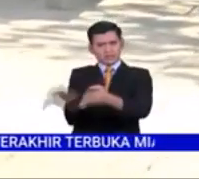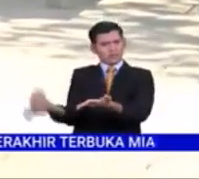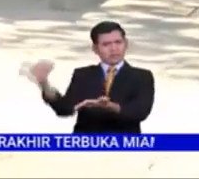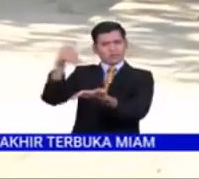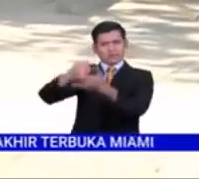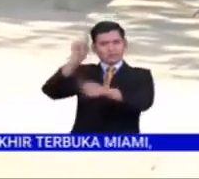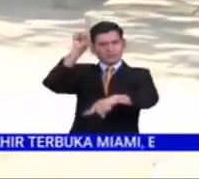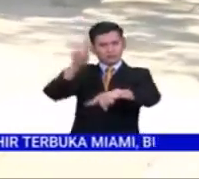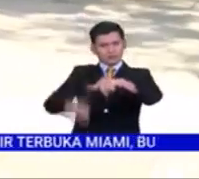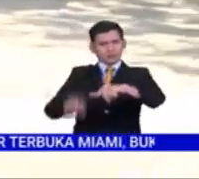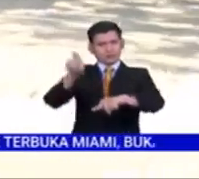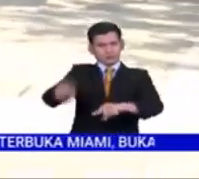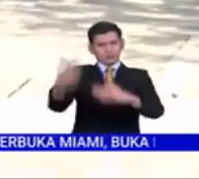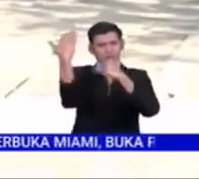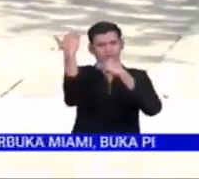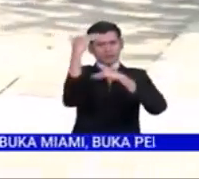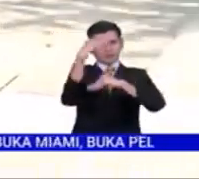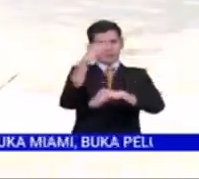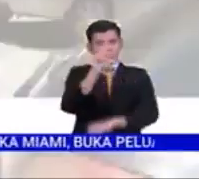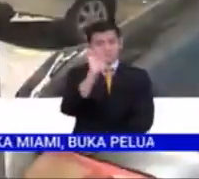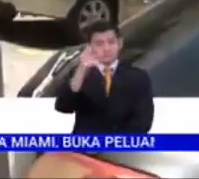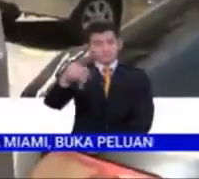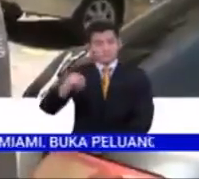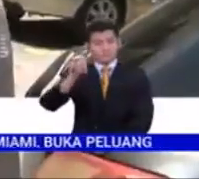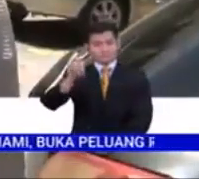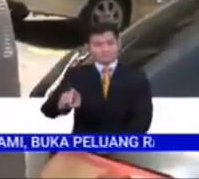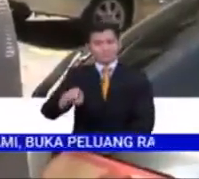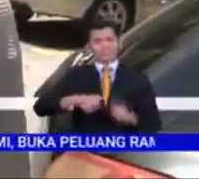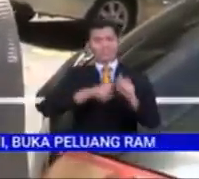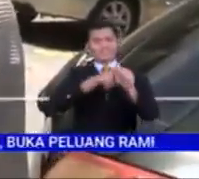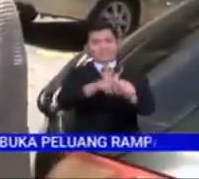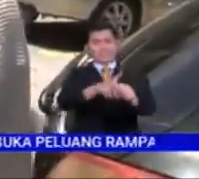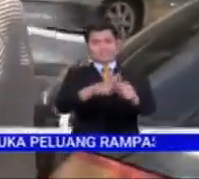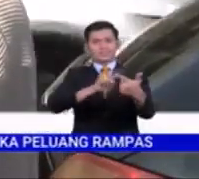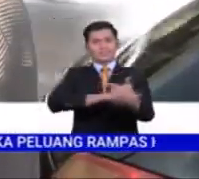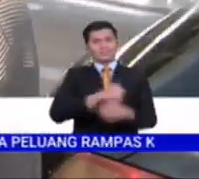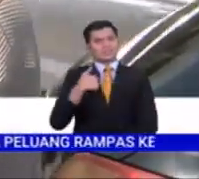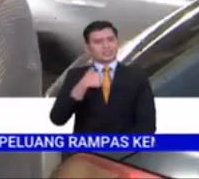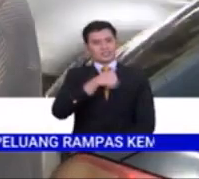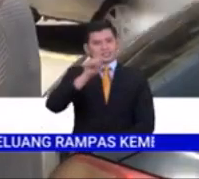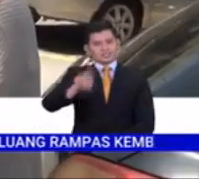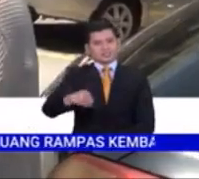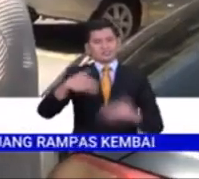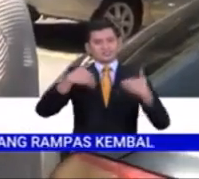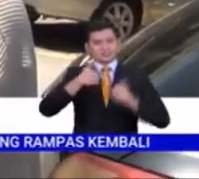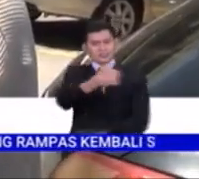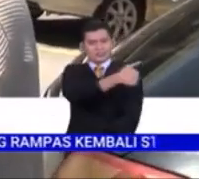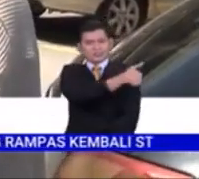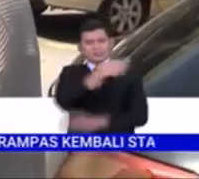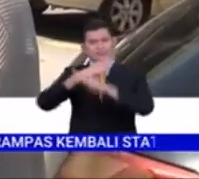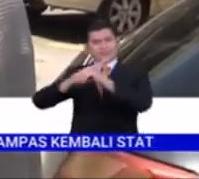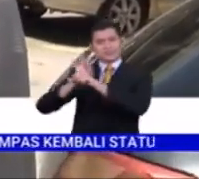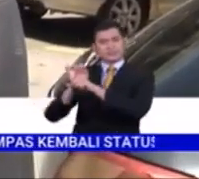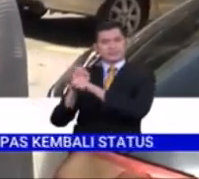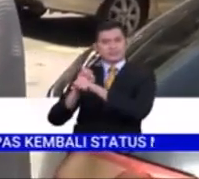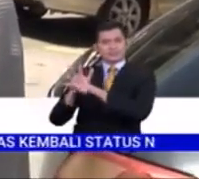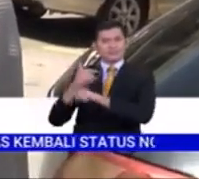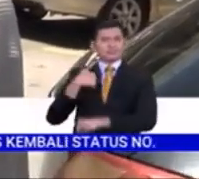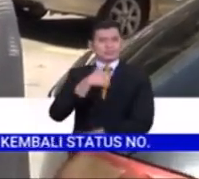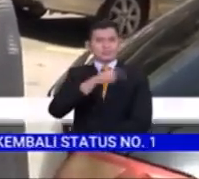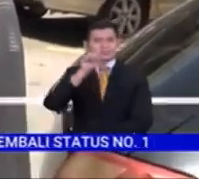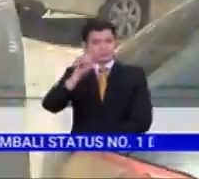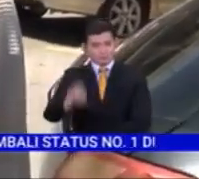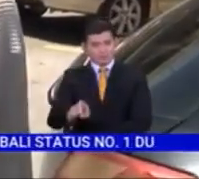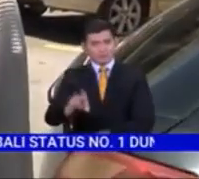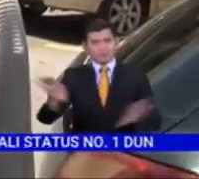terbuka lah, mesti kena hadkan. SOP tu masih kena ikut jugalah. Kita kena ambil vaksin, kita kena ikutlah. Kalau saranan kerajaan suruh ambil booster, kita kena ambil